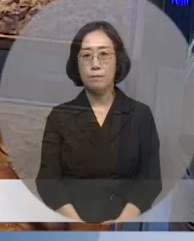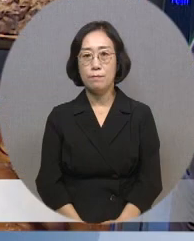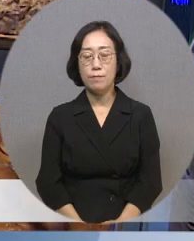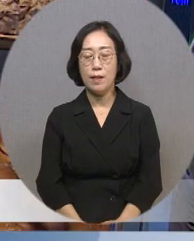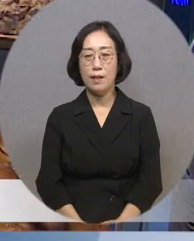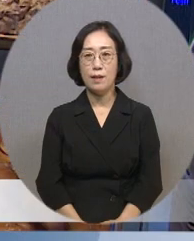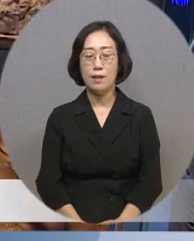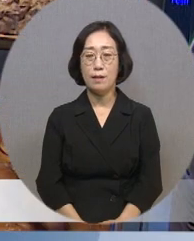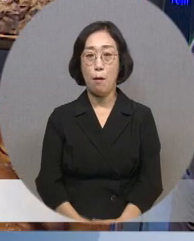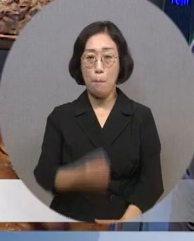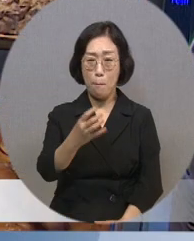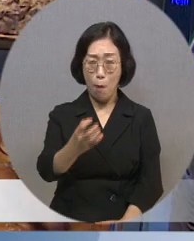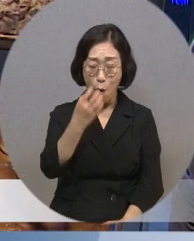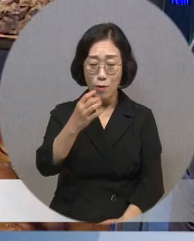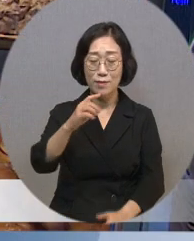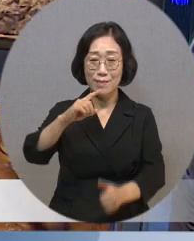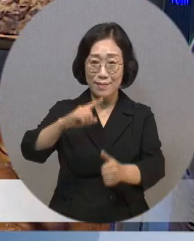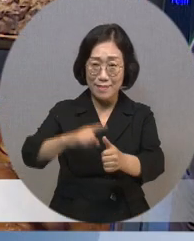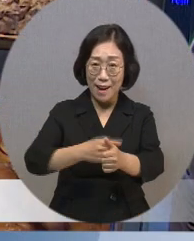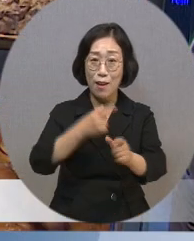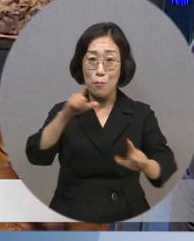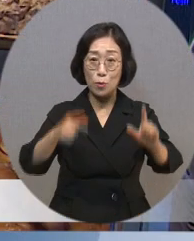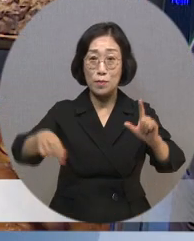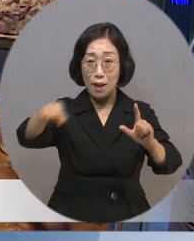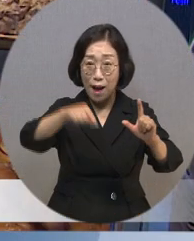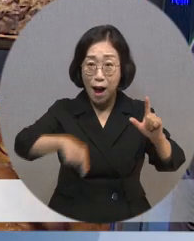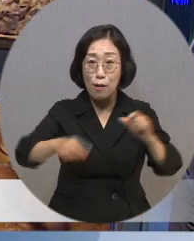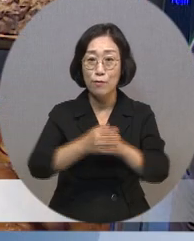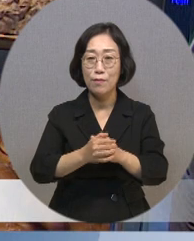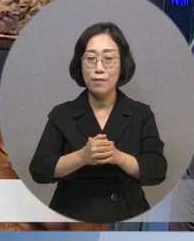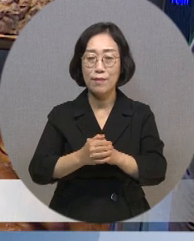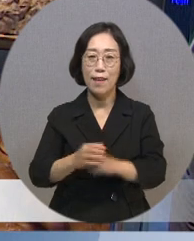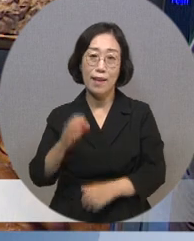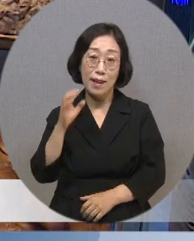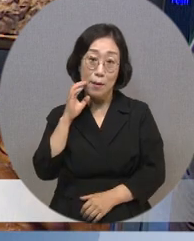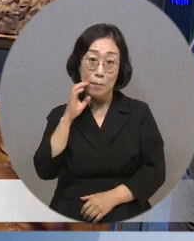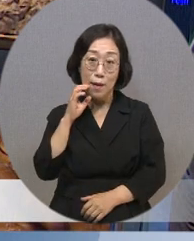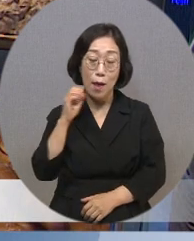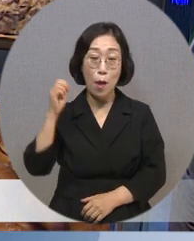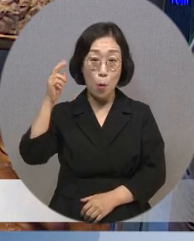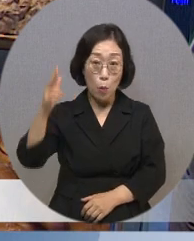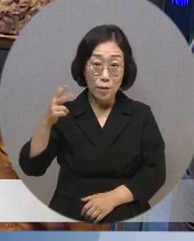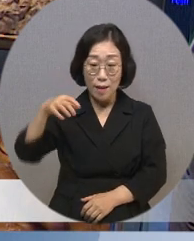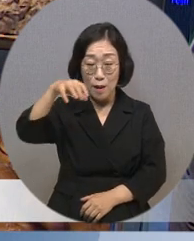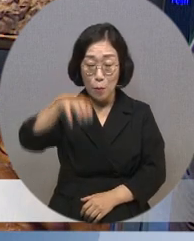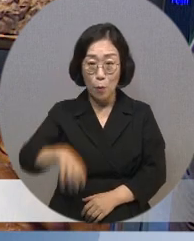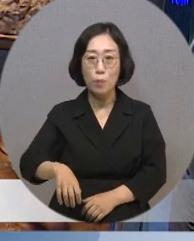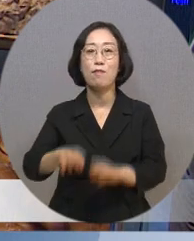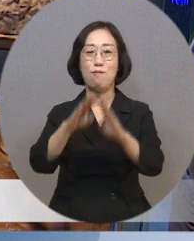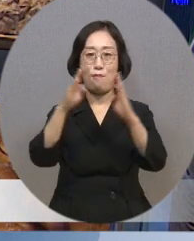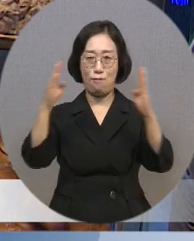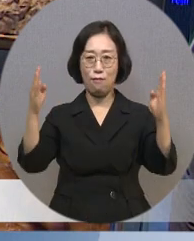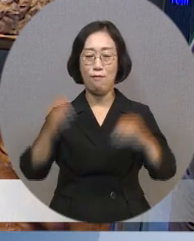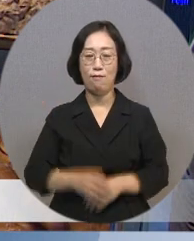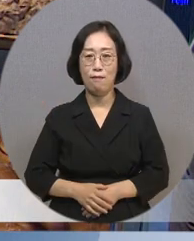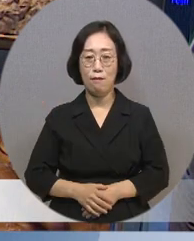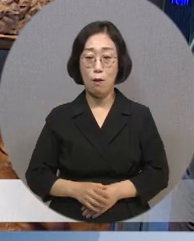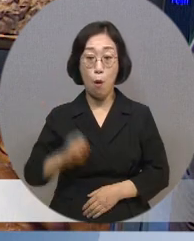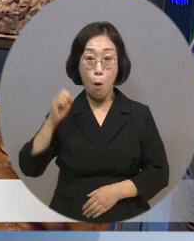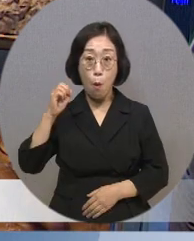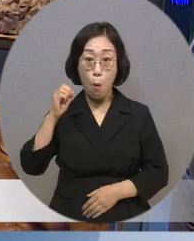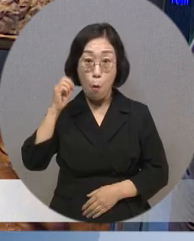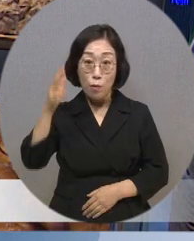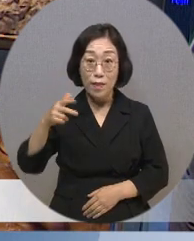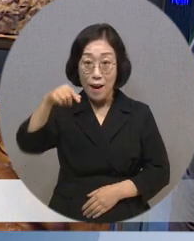인천의 자연환경을 품은 써노호텔이 지난 30일 개관식을 진행해 기대를 모으고 있습니다. 특히 호텔의